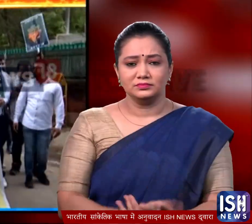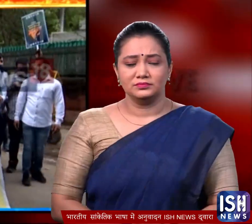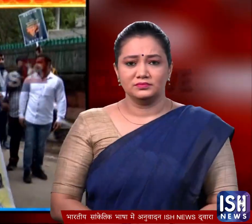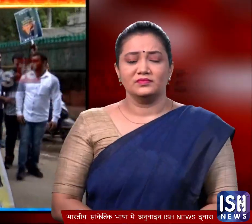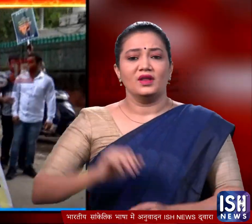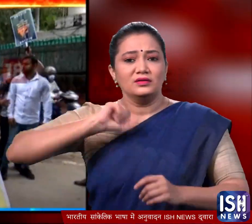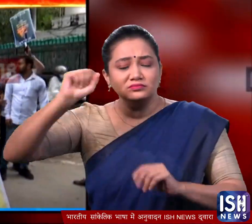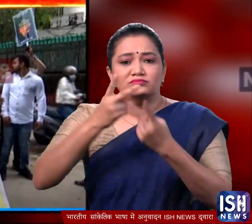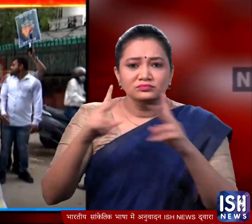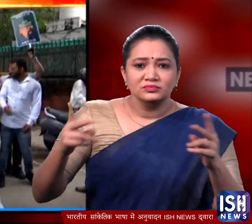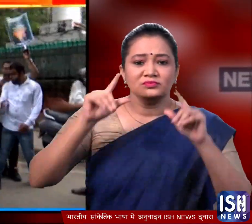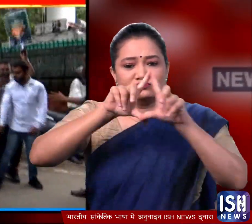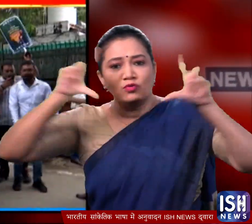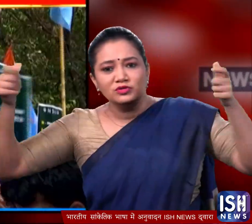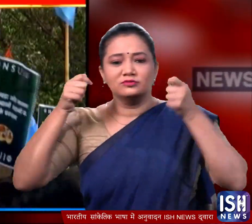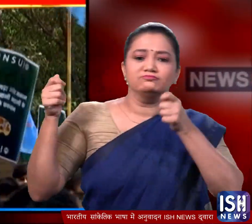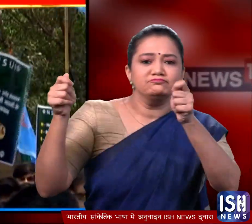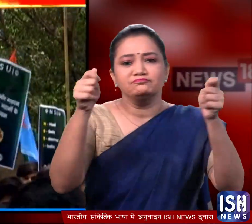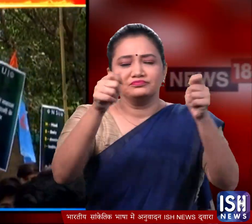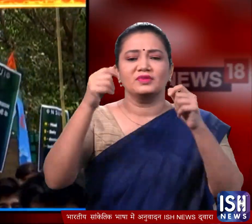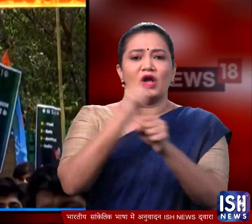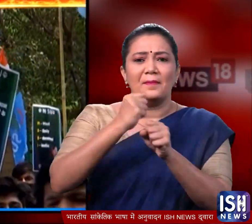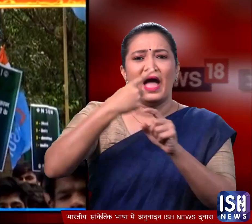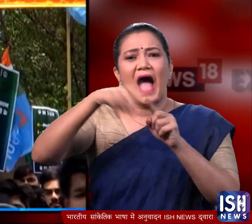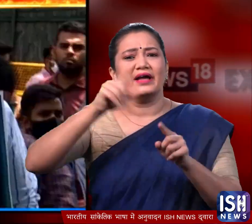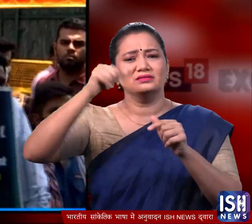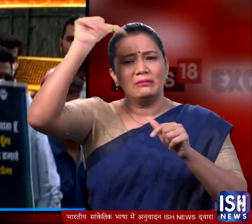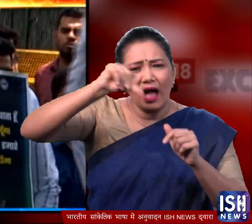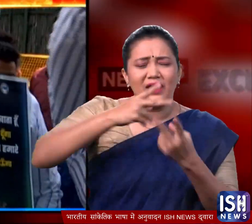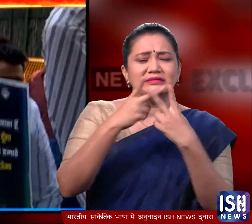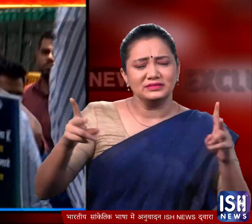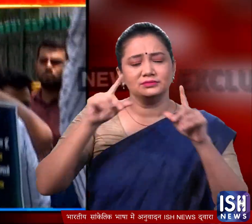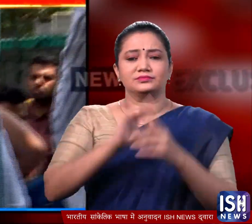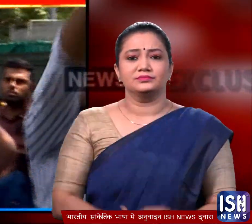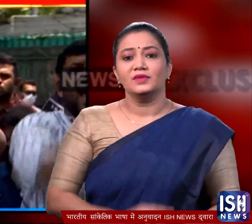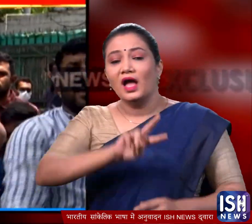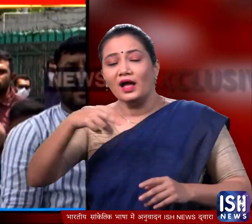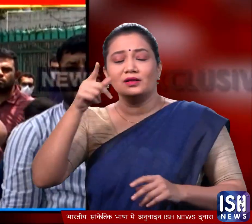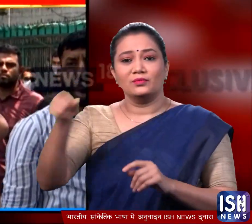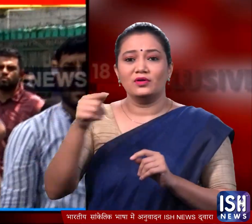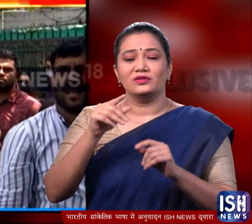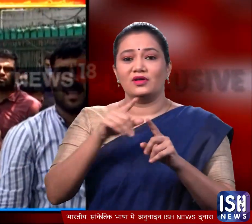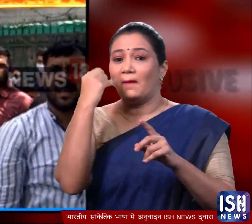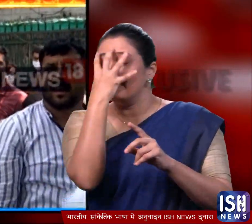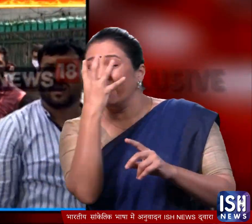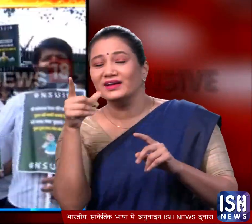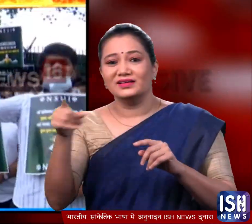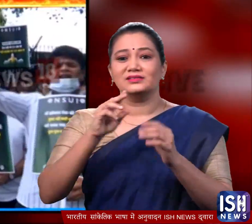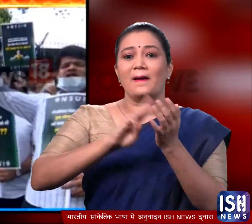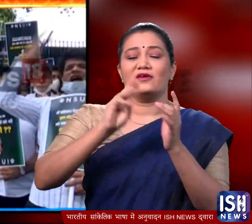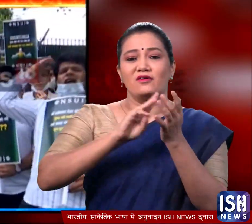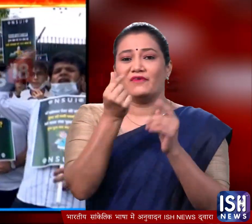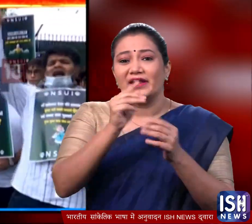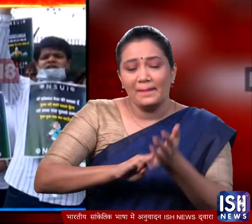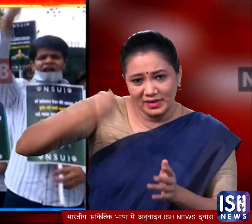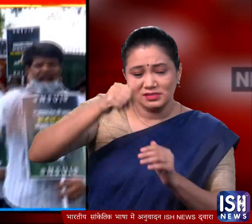प्रदर्शन में शामिल कुछ लोग हाथों में पोस्टर लिए दिखे जिन पर सरकार विरोधी नारे लिखे थे, जबकि एक कार्यकर्ता के चेहरे पर वित्त मंत्री का मास्क नजर आया तो